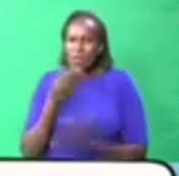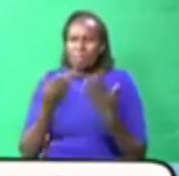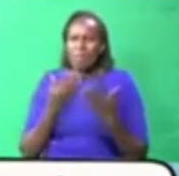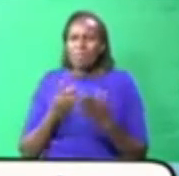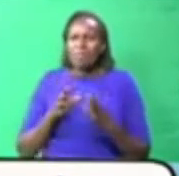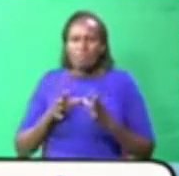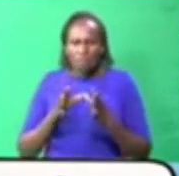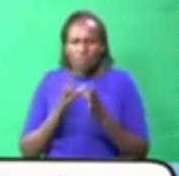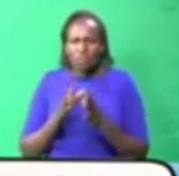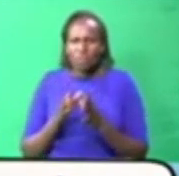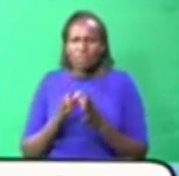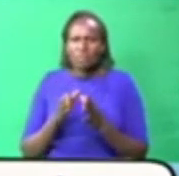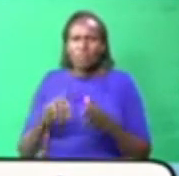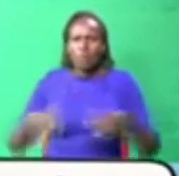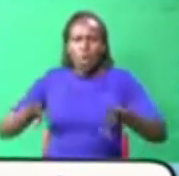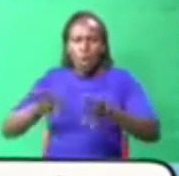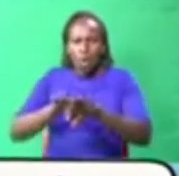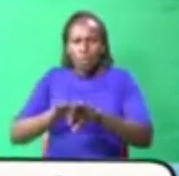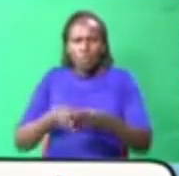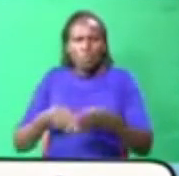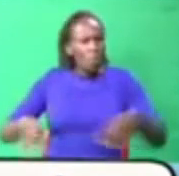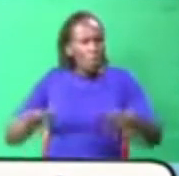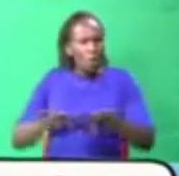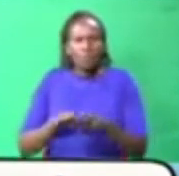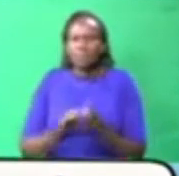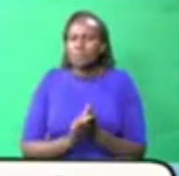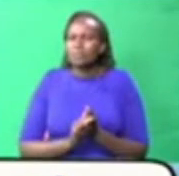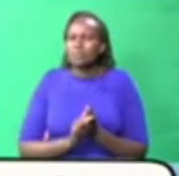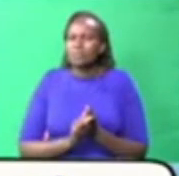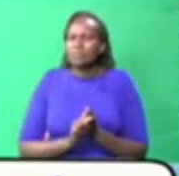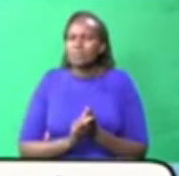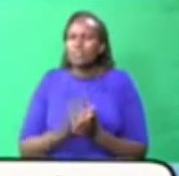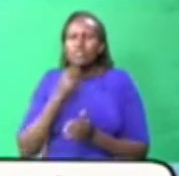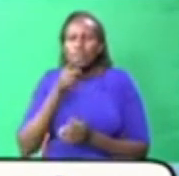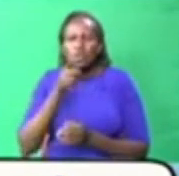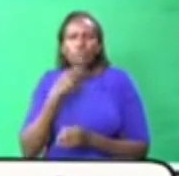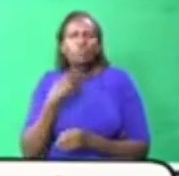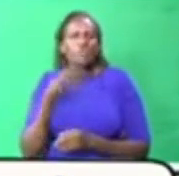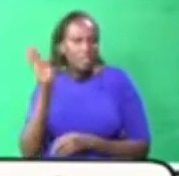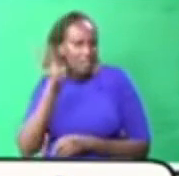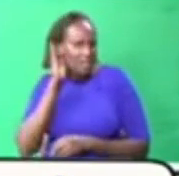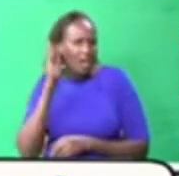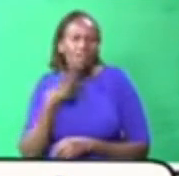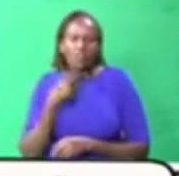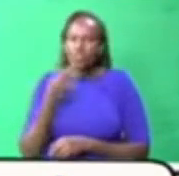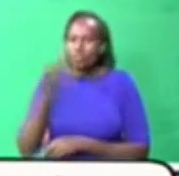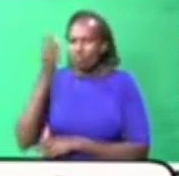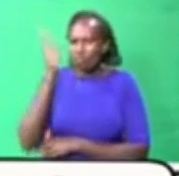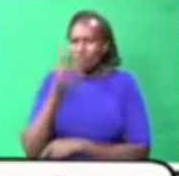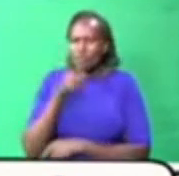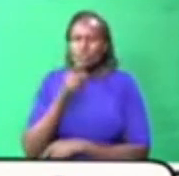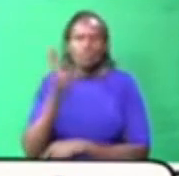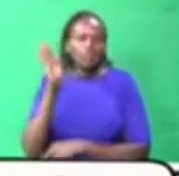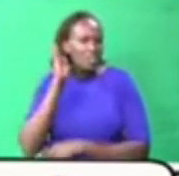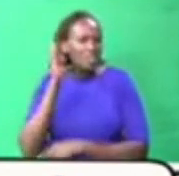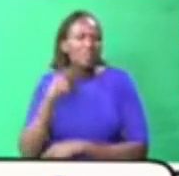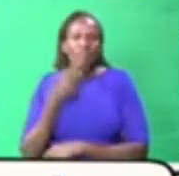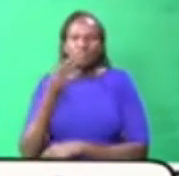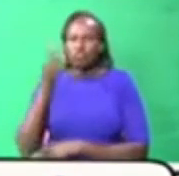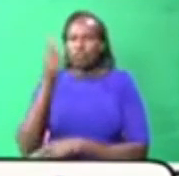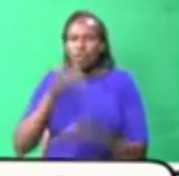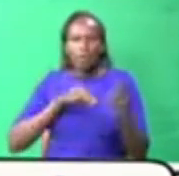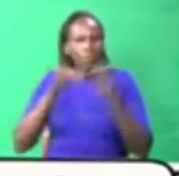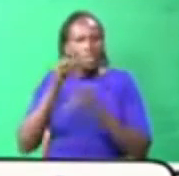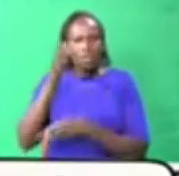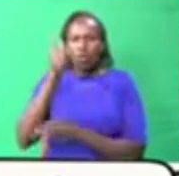aweke shutdown, afunge kabisa, ndio usikie sauti yako. Ndio usikie sauti ya Mungu. May God